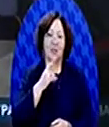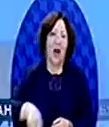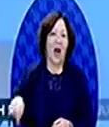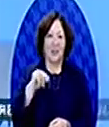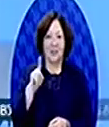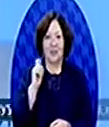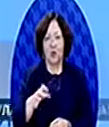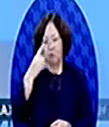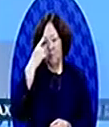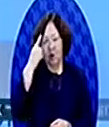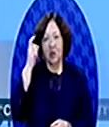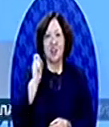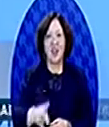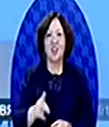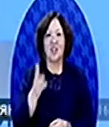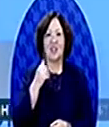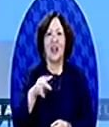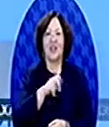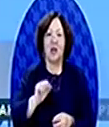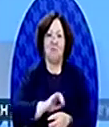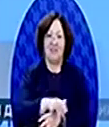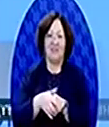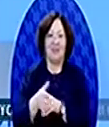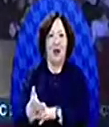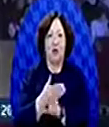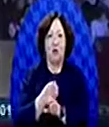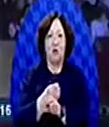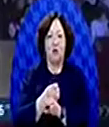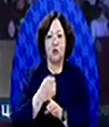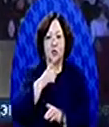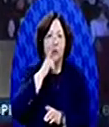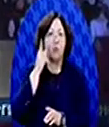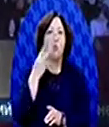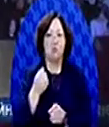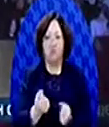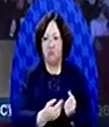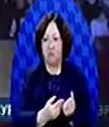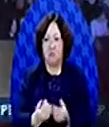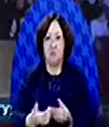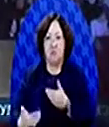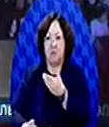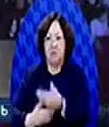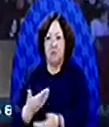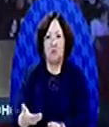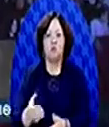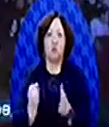монгол хэлний дархлааг хамгаалах, хойч үедээ өвлүүлэхэд чухал нөлөөтэйг холбогдох хүмүүс хэлж байлаа.